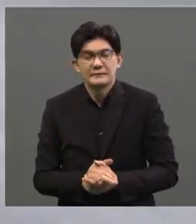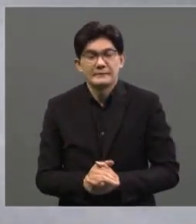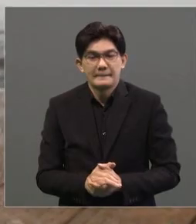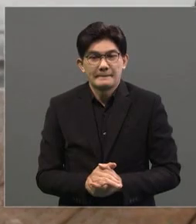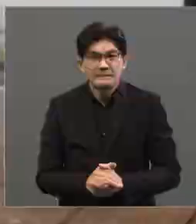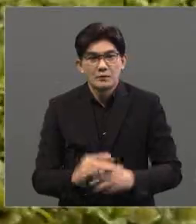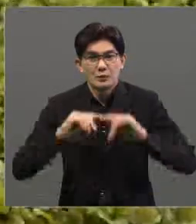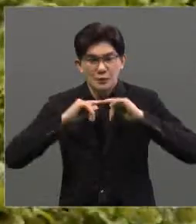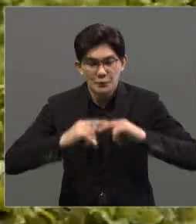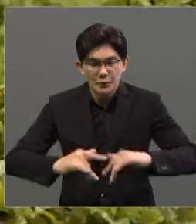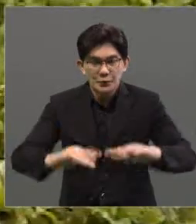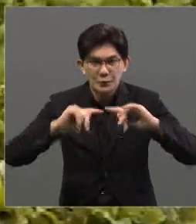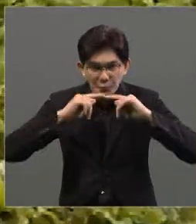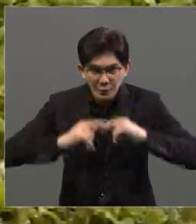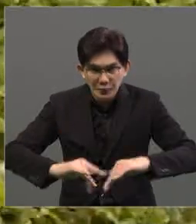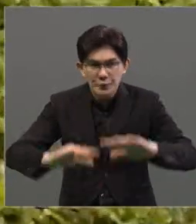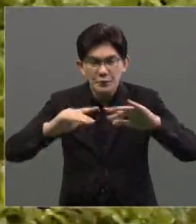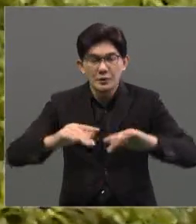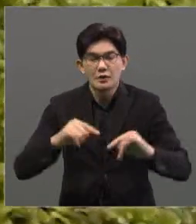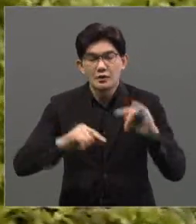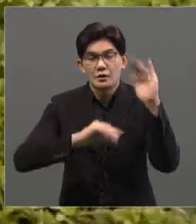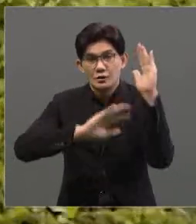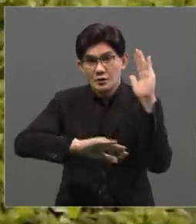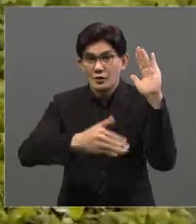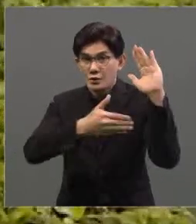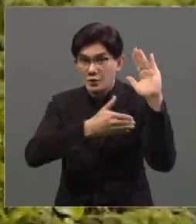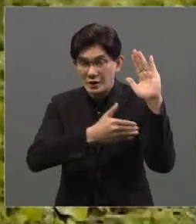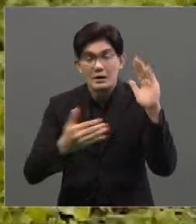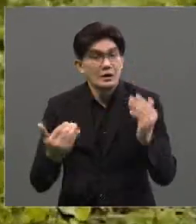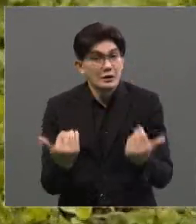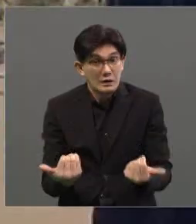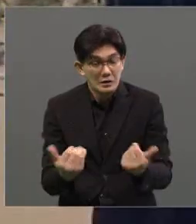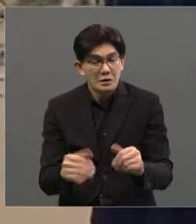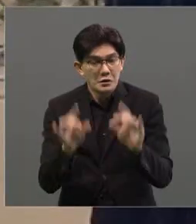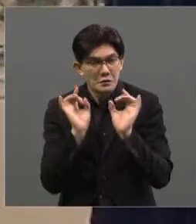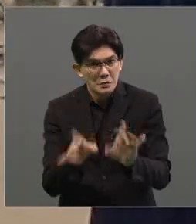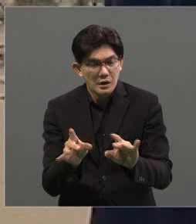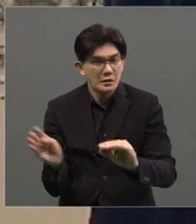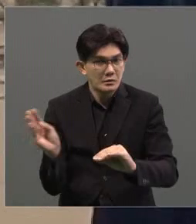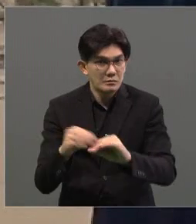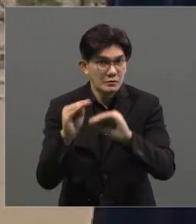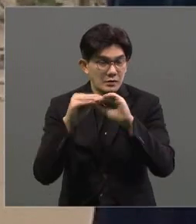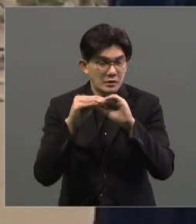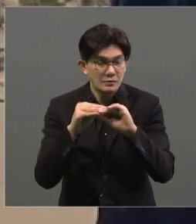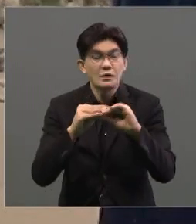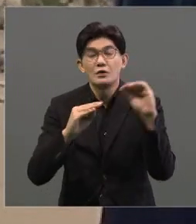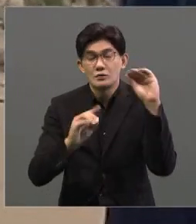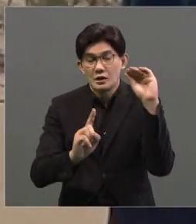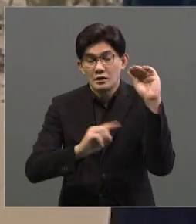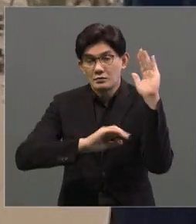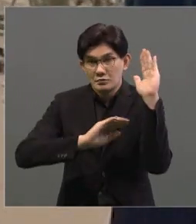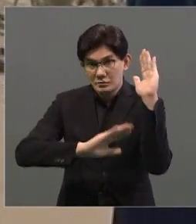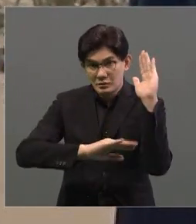สำหรับคลื่นลมนะครับบริเวณฝั่งของอันดามันและก็อ่าวไทยเนี่ยตอนนี้ก็จะมีกำลังค่อนข้างแรงนะครับอย่างฝั่งอันดามันเนี่ยคลื่